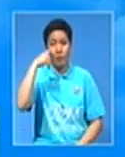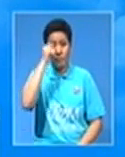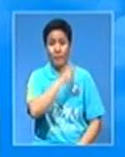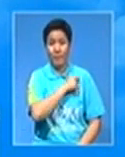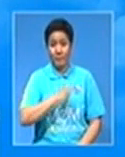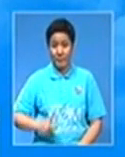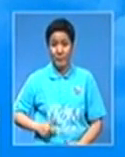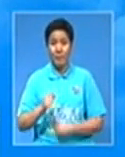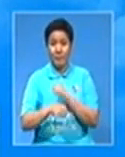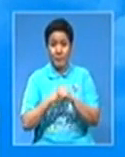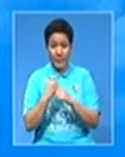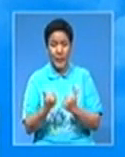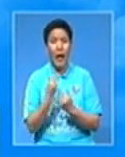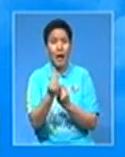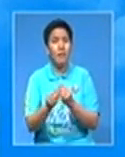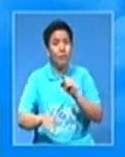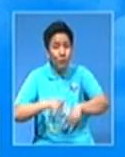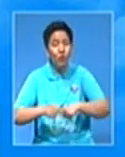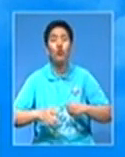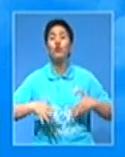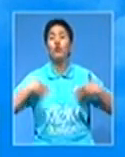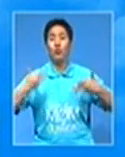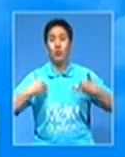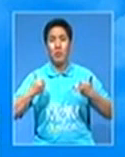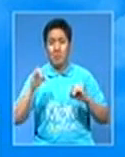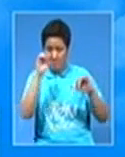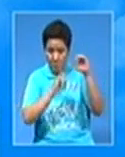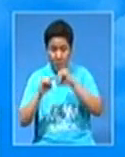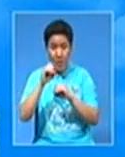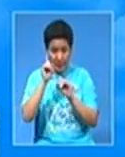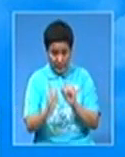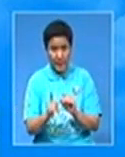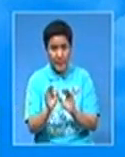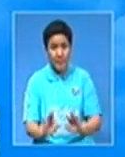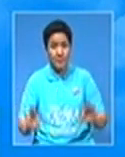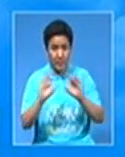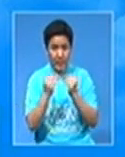คนขี่จักรยานปั่นจักรยานด้วยความสุขนะครับแล้วก็ปลอดภัยด้วยขอสำคัญนะ